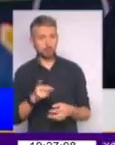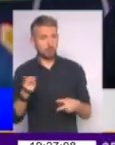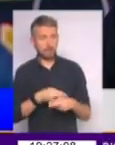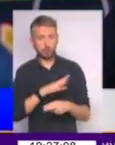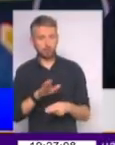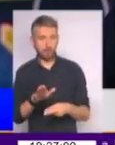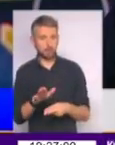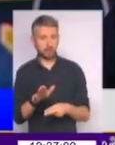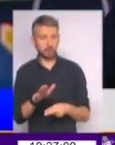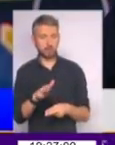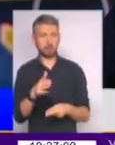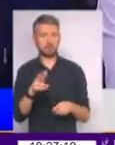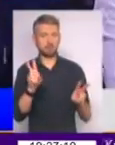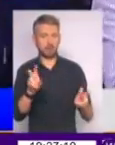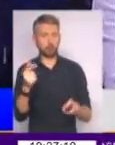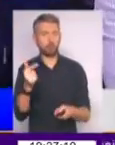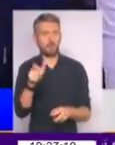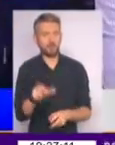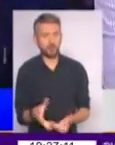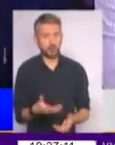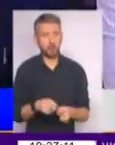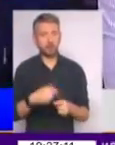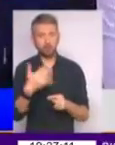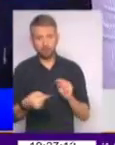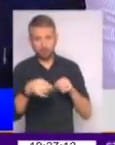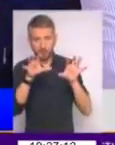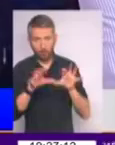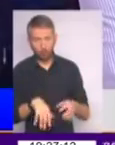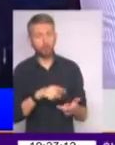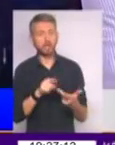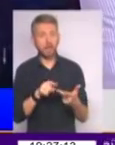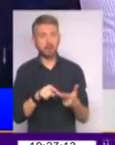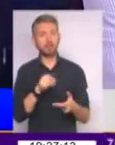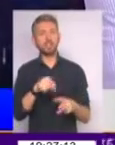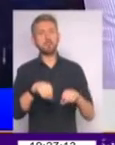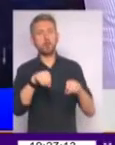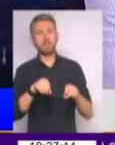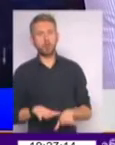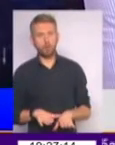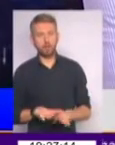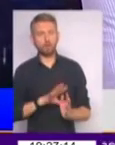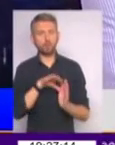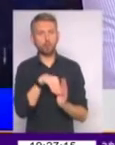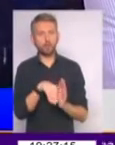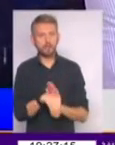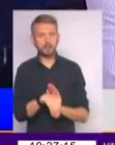відповідно цього статусу. Тобто це вже протизаконно. Третій момент. В цій постанові вноситься